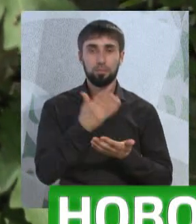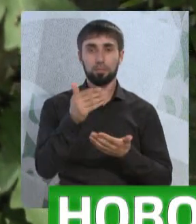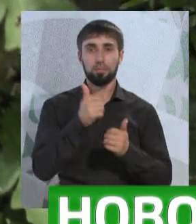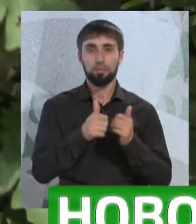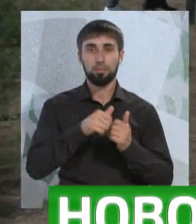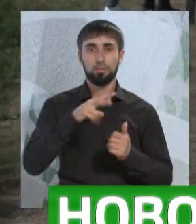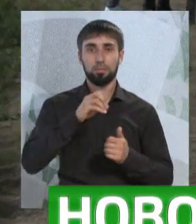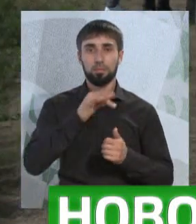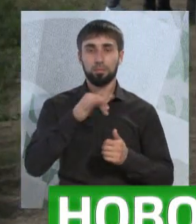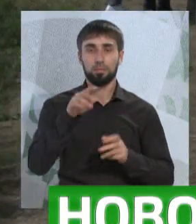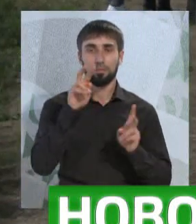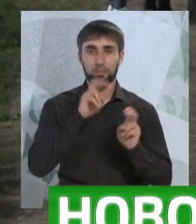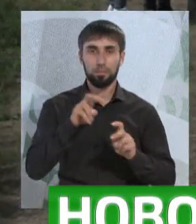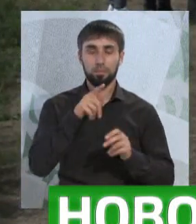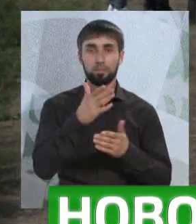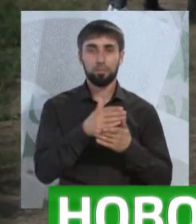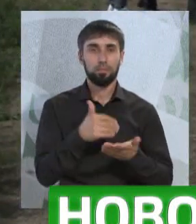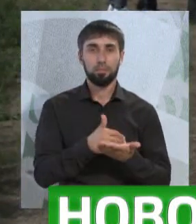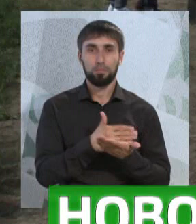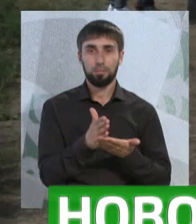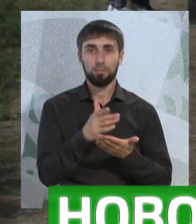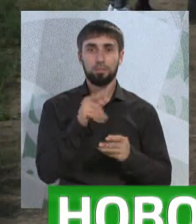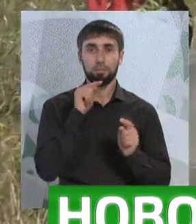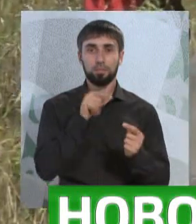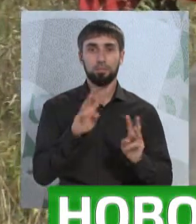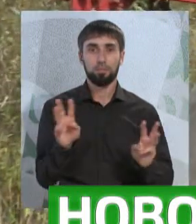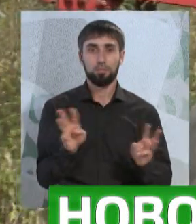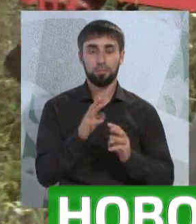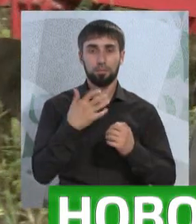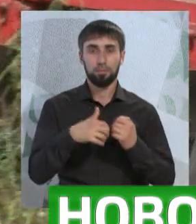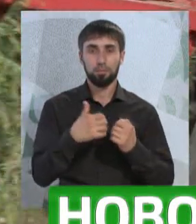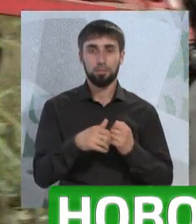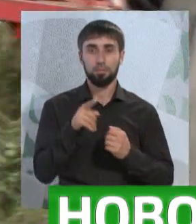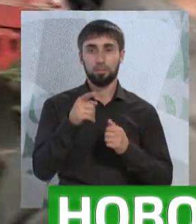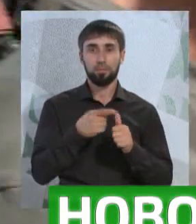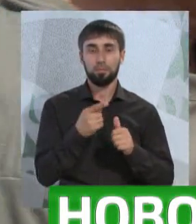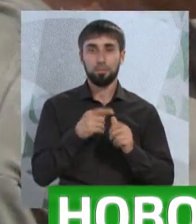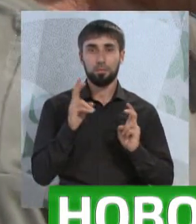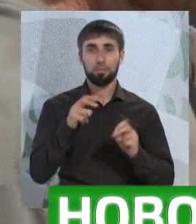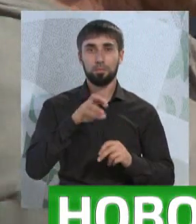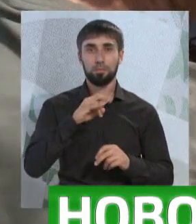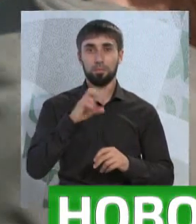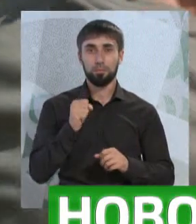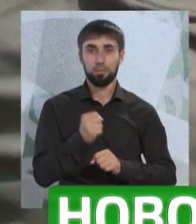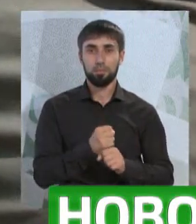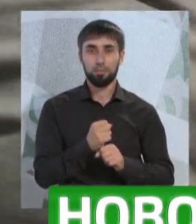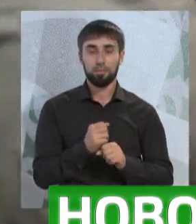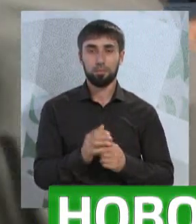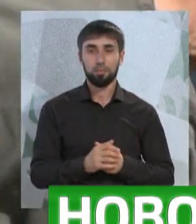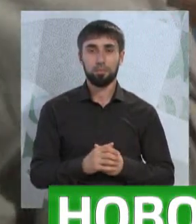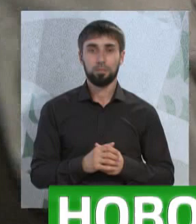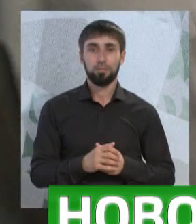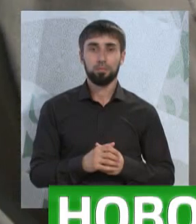лесничими, которые вооружились целым набором противопожарных средств. Я репенообразователь. Вот это вот